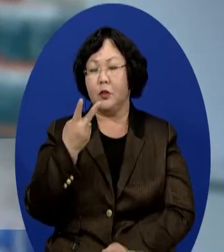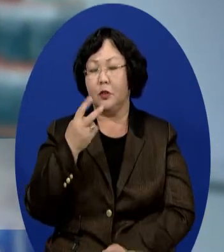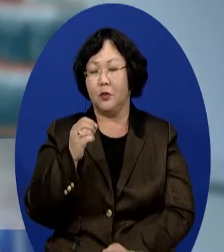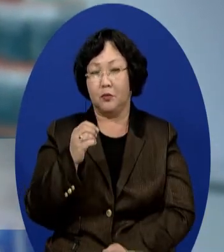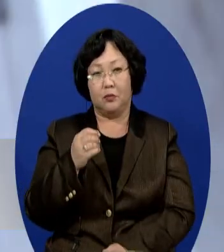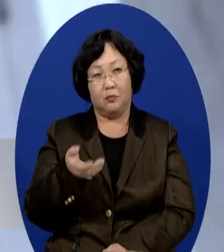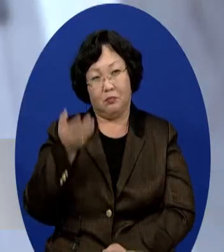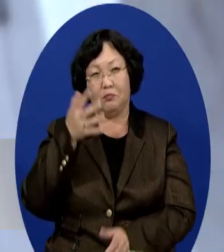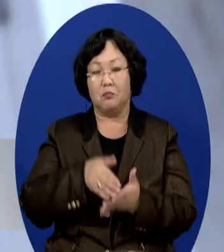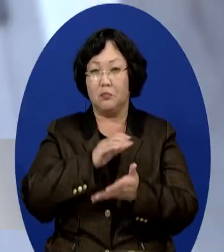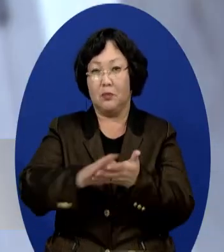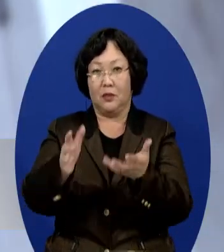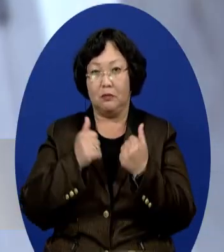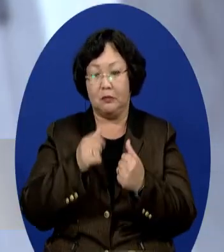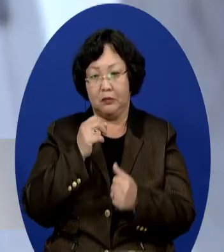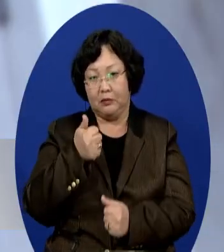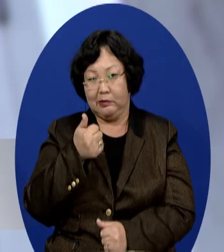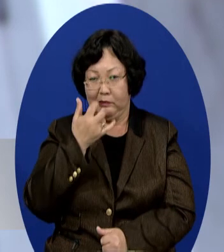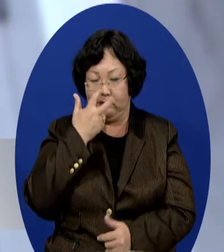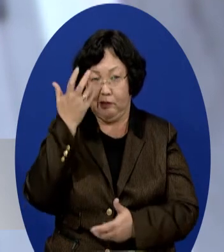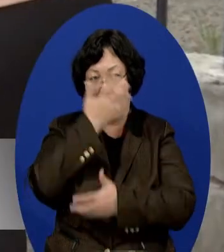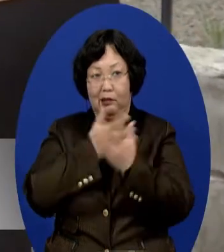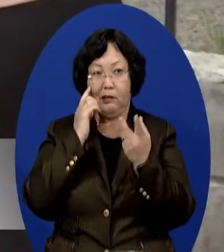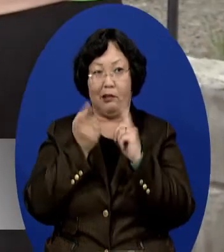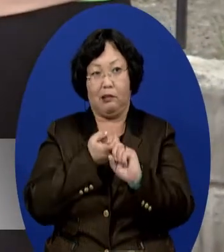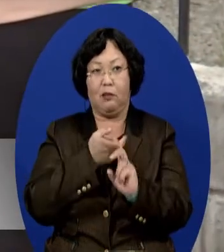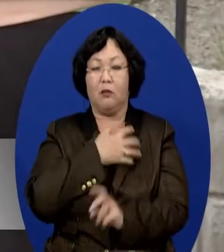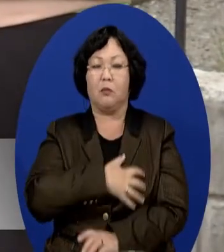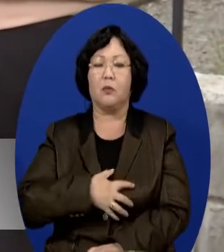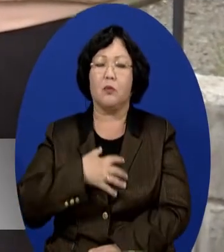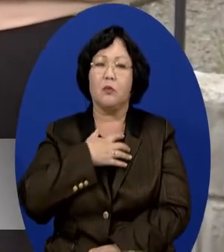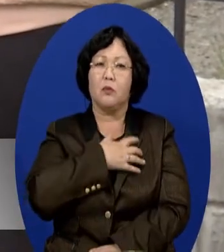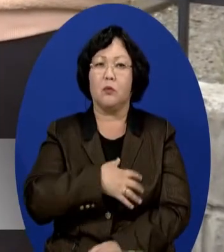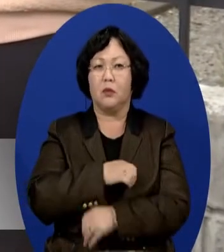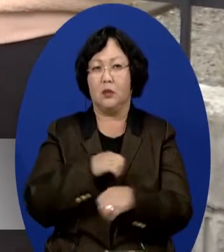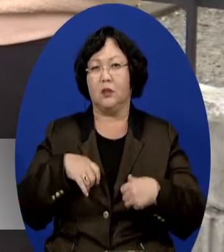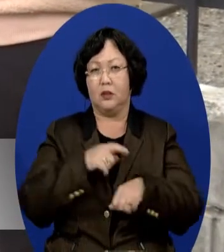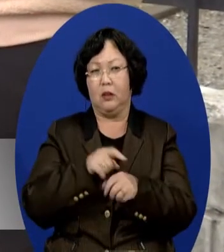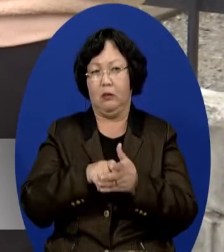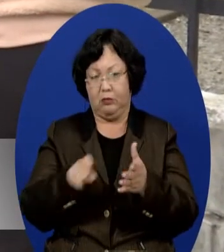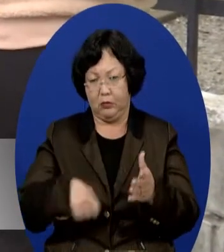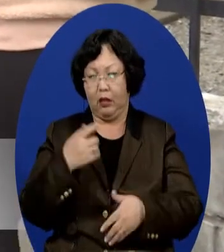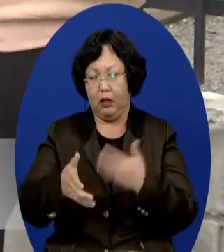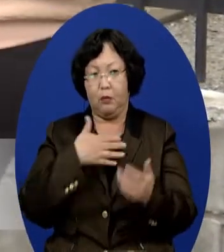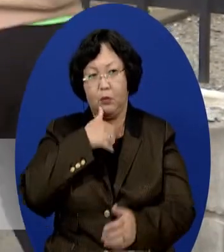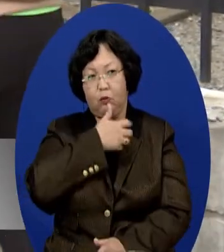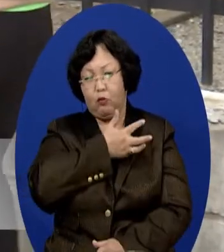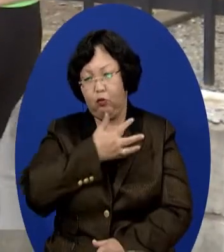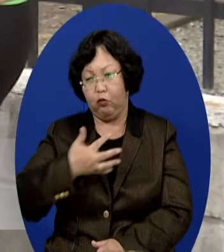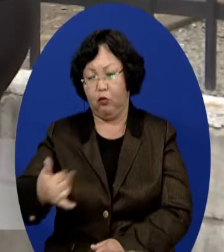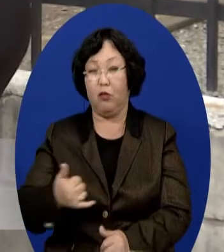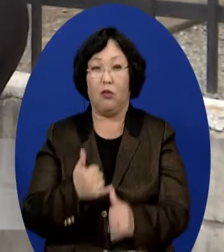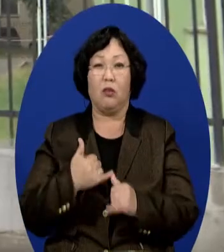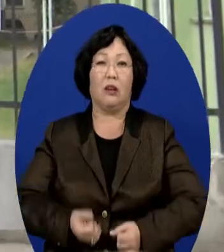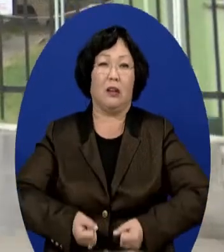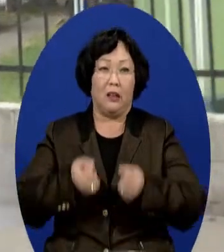ярьлаа. Гэтэл баталгаатай эсэх нь эргэлзээтэй байгаад бухимдж байна. Үүнээс болж иргэд цаг хугацаа алдаж, эрүүл мэндээр хохирох асуудал гарч байгаа нь.